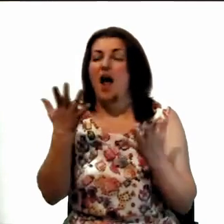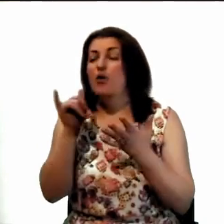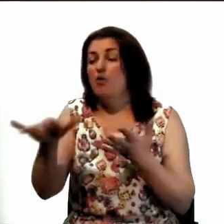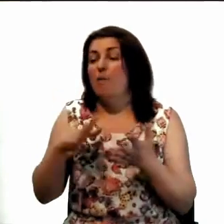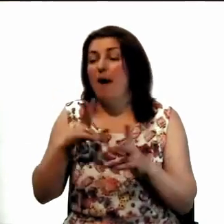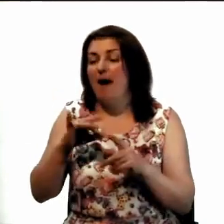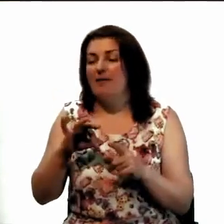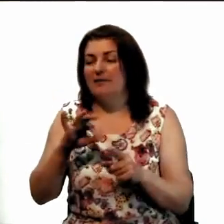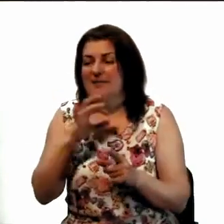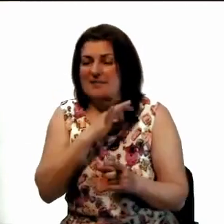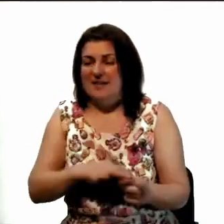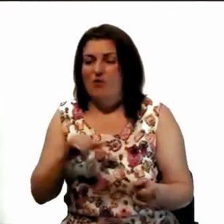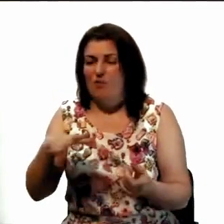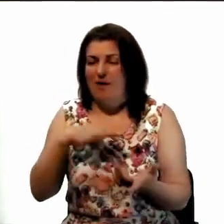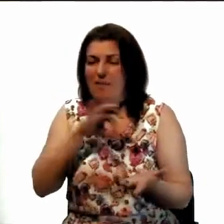сын.